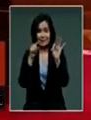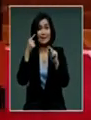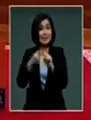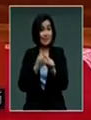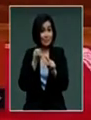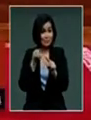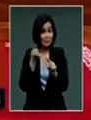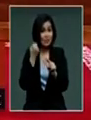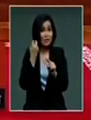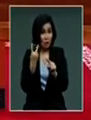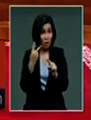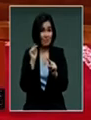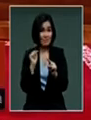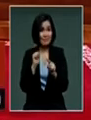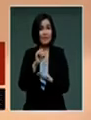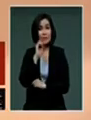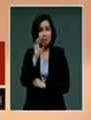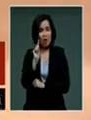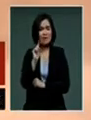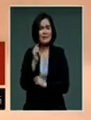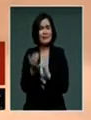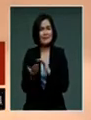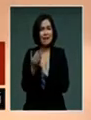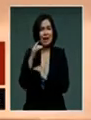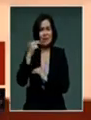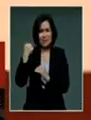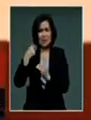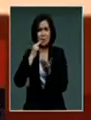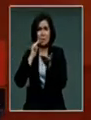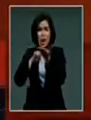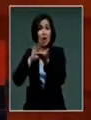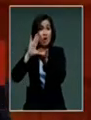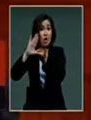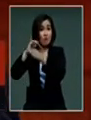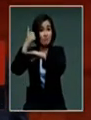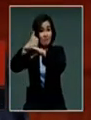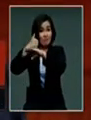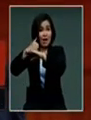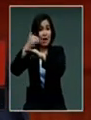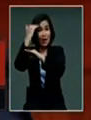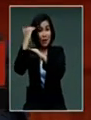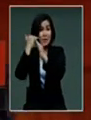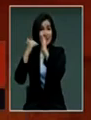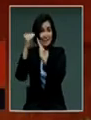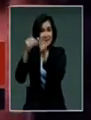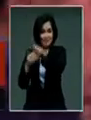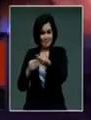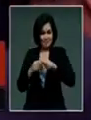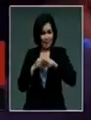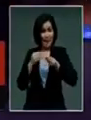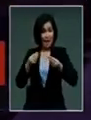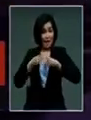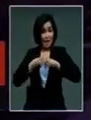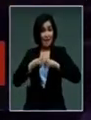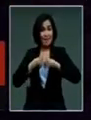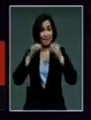1วันเนี่ยมีรายงานว่านางสาวคิมโยจองได้มอบจดหมายของผู้นำสูงสุดเกาหลีเหนือให้กับประธานาธิบดีมุนแจอินของเกาหลี